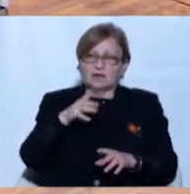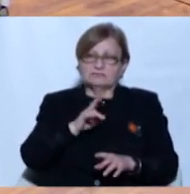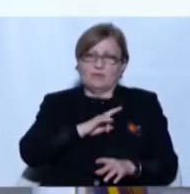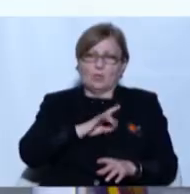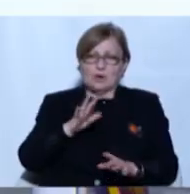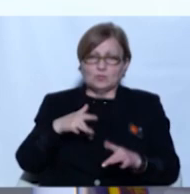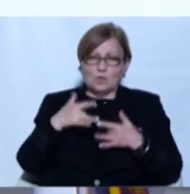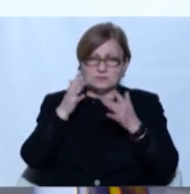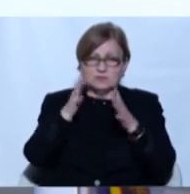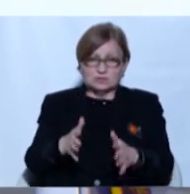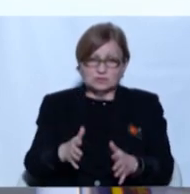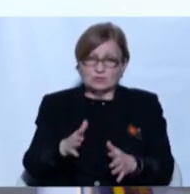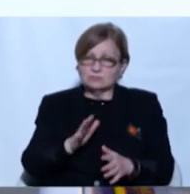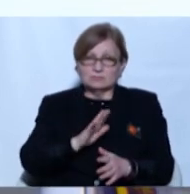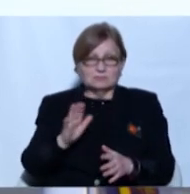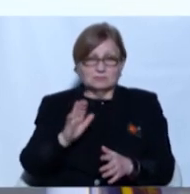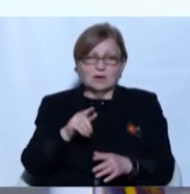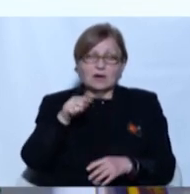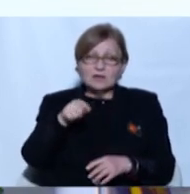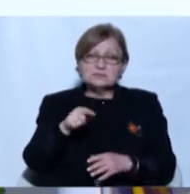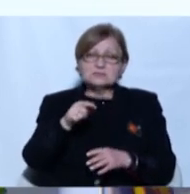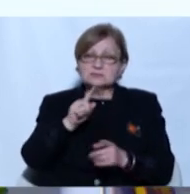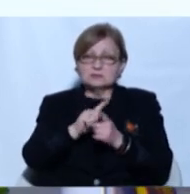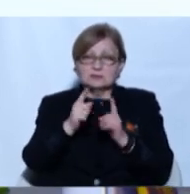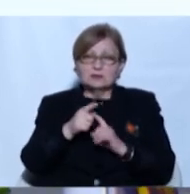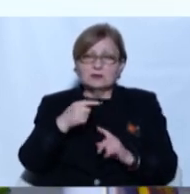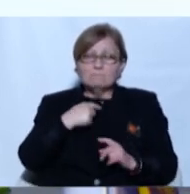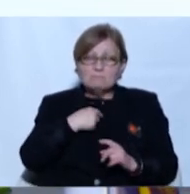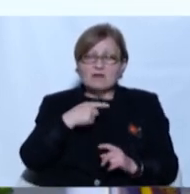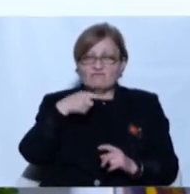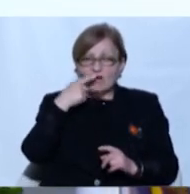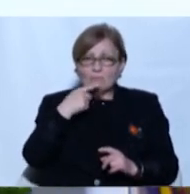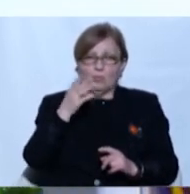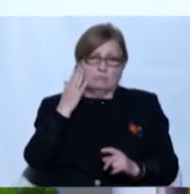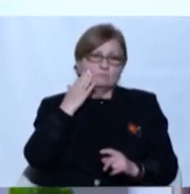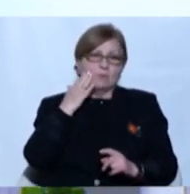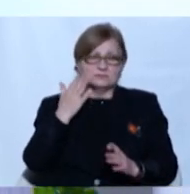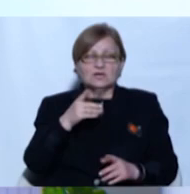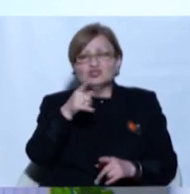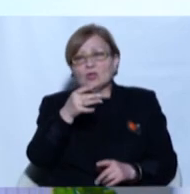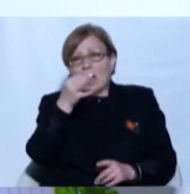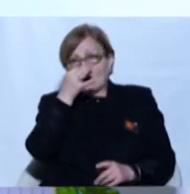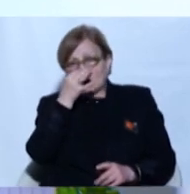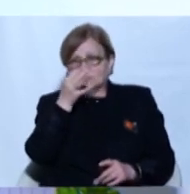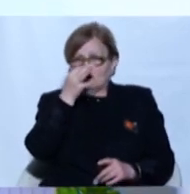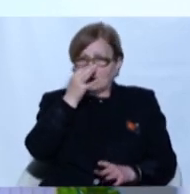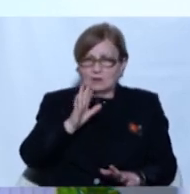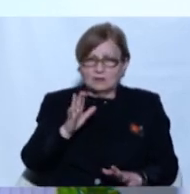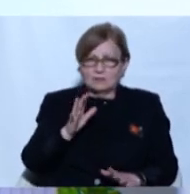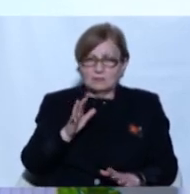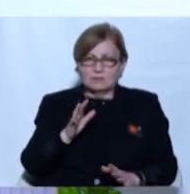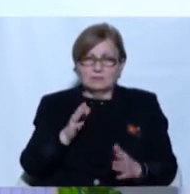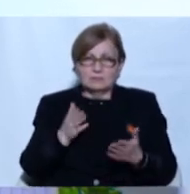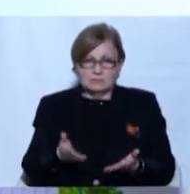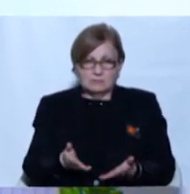ეს აი იყო პრინციპი ეს იყო მართლის პრინციპი რომ ილია ამბობს მე ვიტყვი მართალს ეს მოგეწოდება თუ არ მოგეწოდება იმიტომ რომ ექიმმა